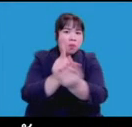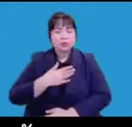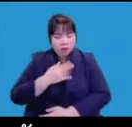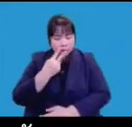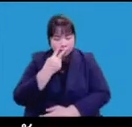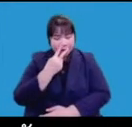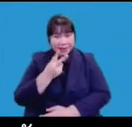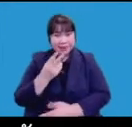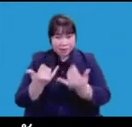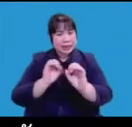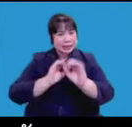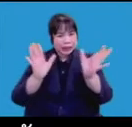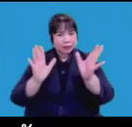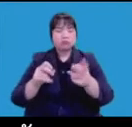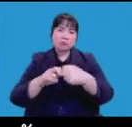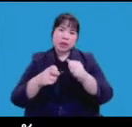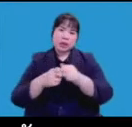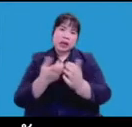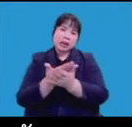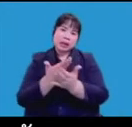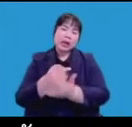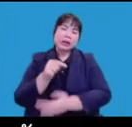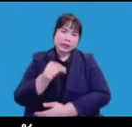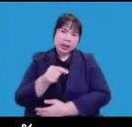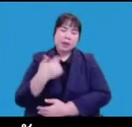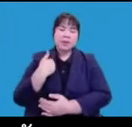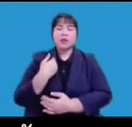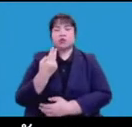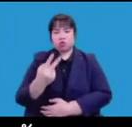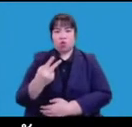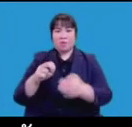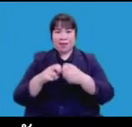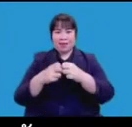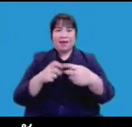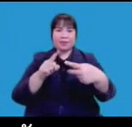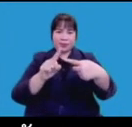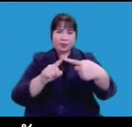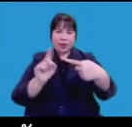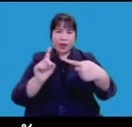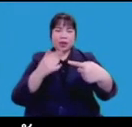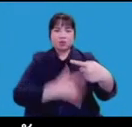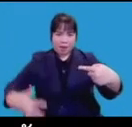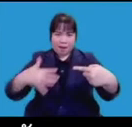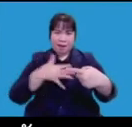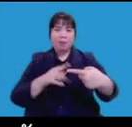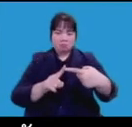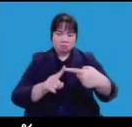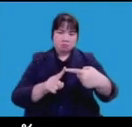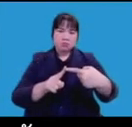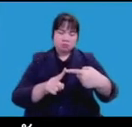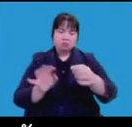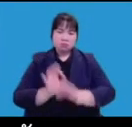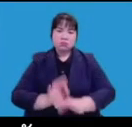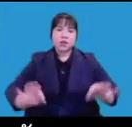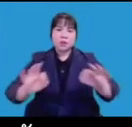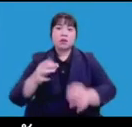ลยว่าในปัจจุบันความยากจนเนี่ยมันเกี่ยวข้องกับปัจจัย2ปัจจัยหลักปัจจัยแรกก็คือเรื่องของสุขภาพอันนี้สำคัญม